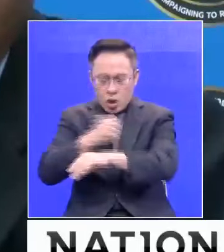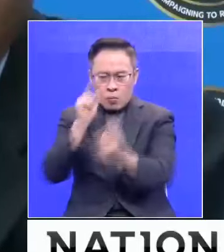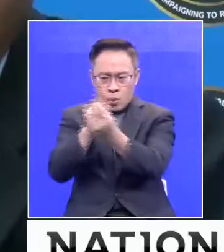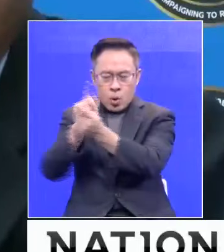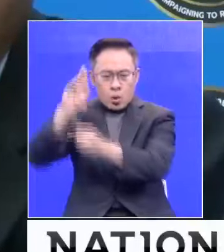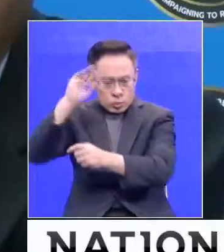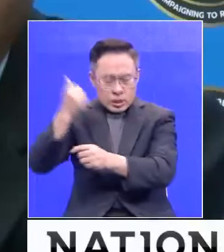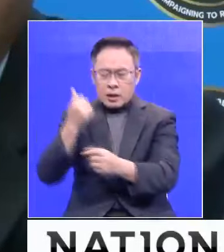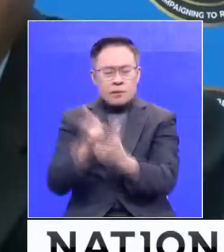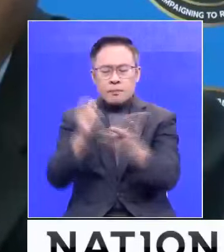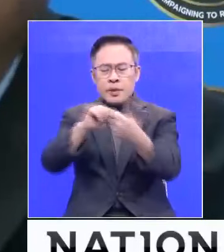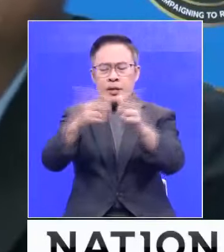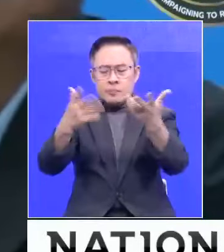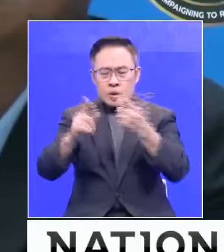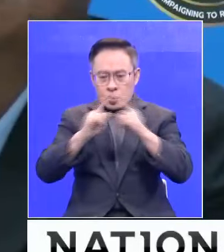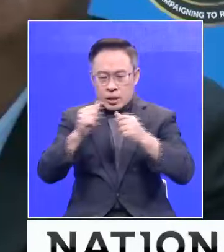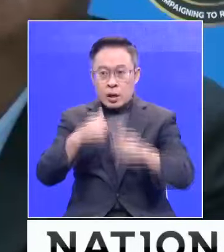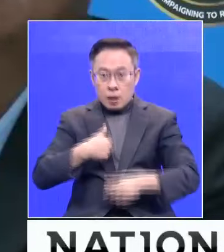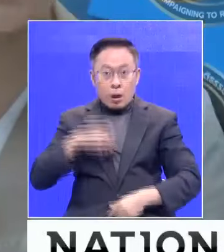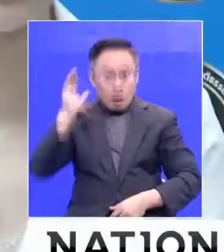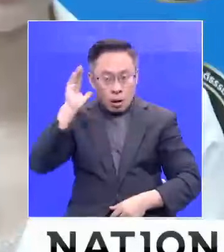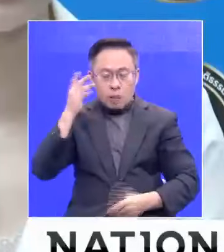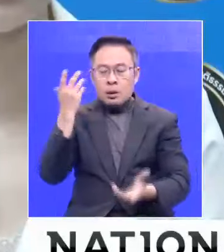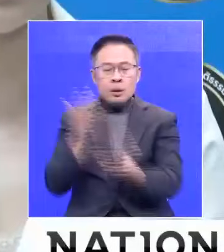ายืนยันอย่างเงี้ยมาค่ะเราก็เลยหลงเชื่อนะคะ